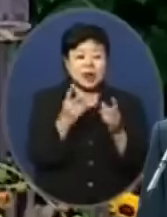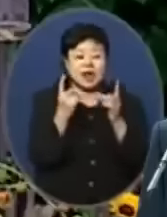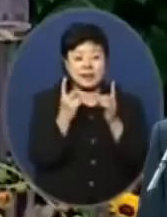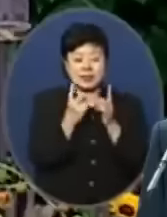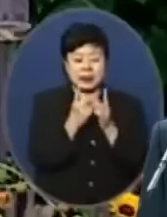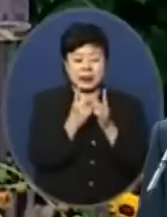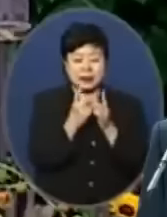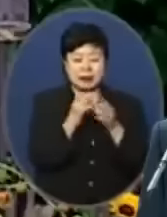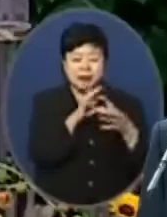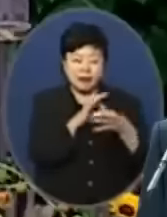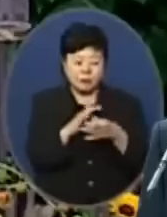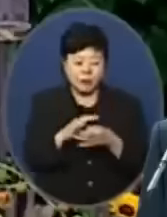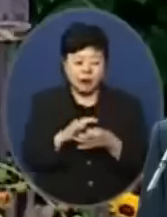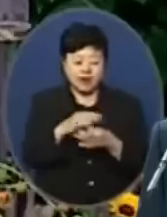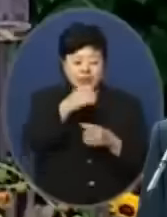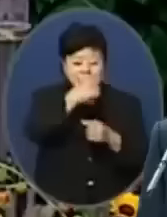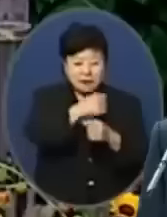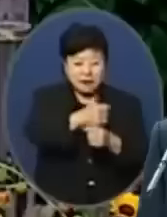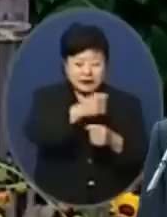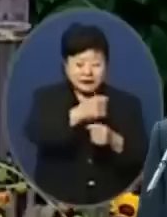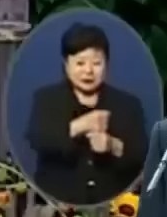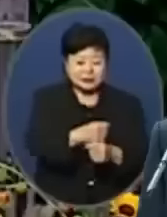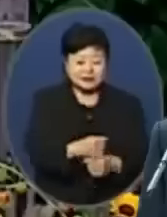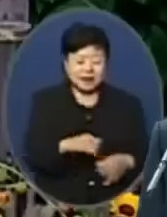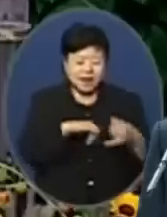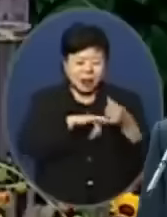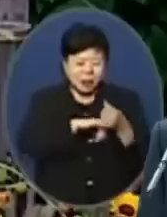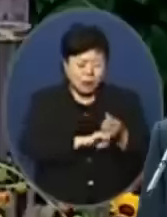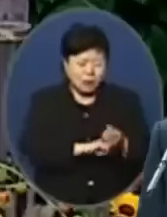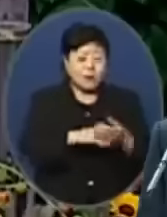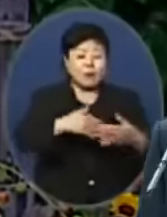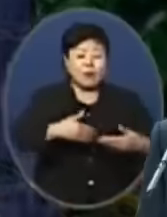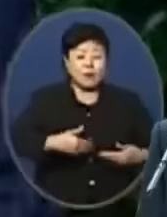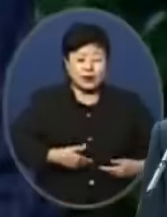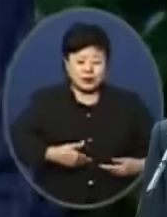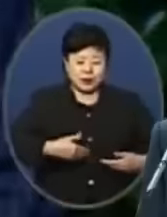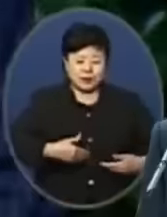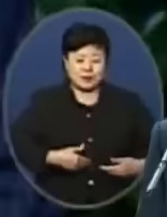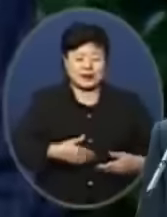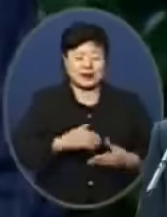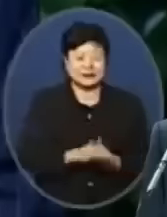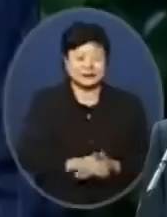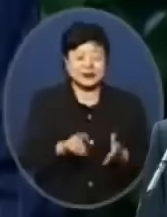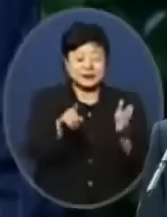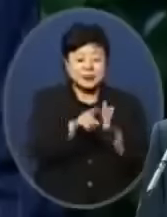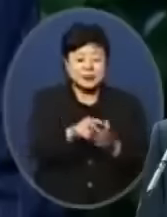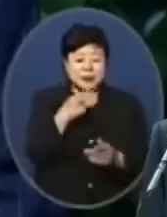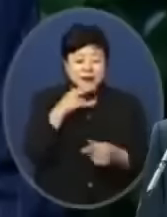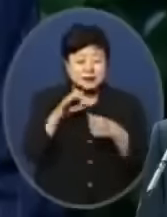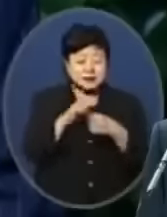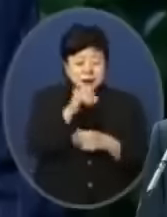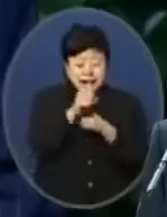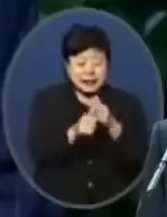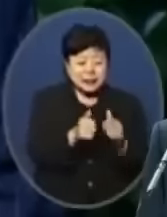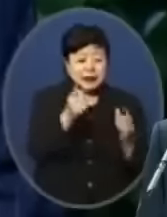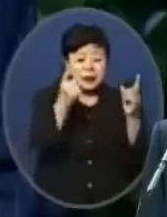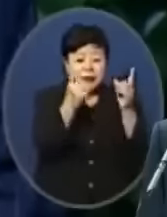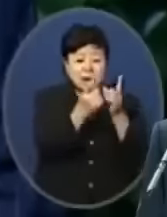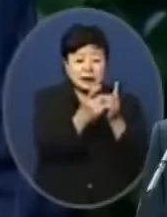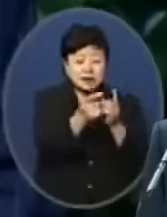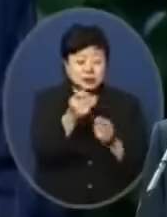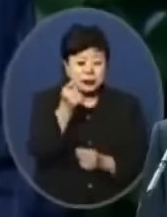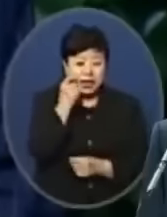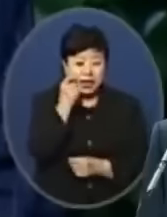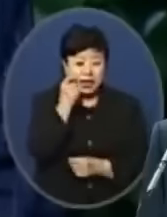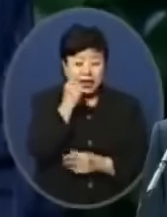만나고 관계를 형성하는 데 있어서 절대적으로 필요한 요소인 것입니다. 믿음이 없이는 하나님과 만날 수